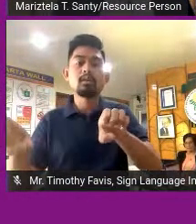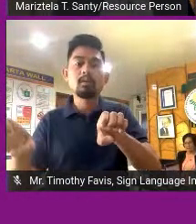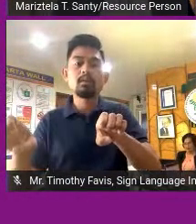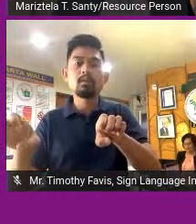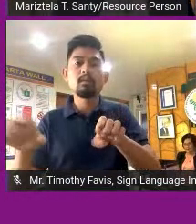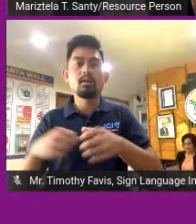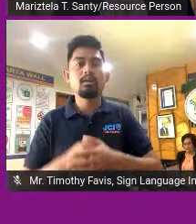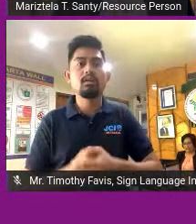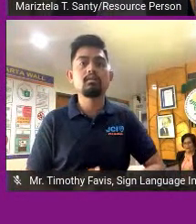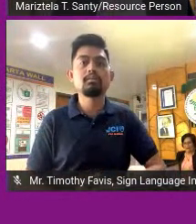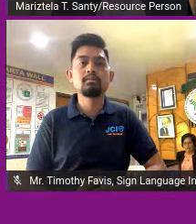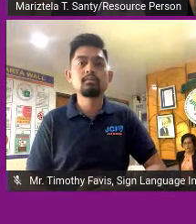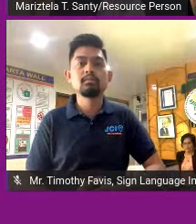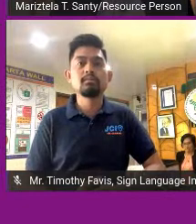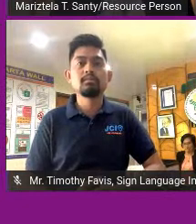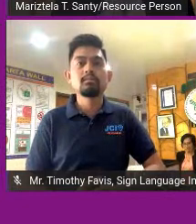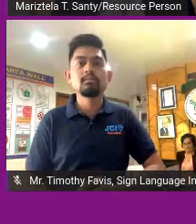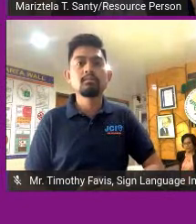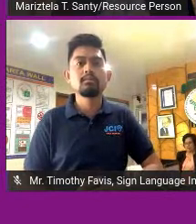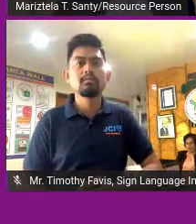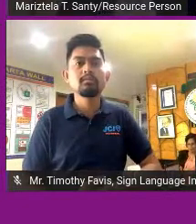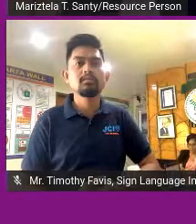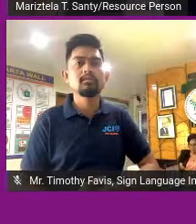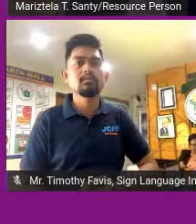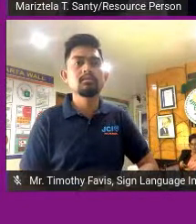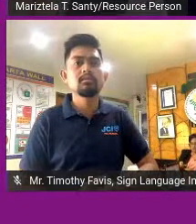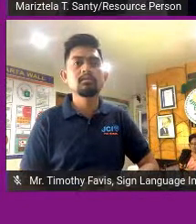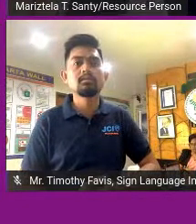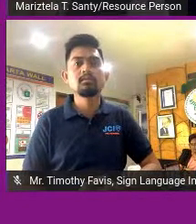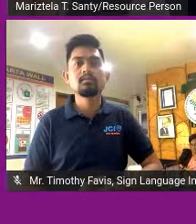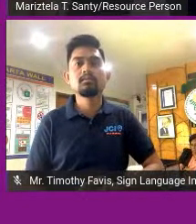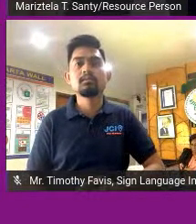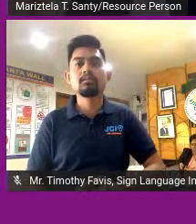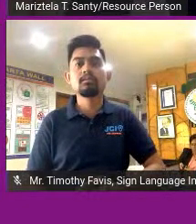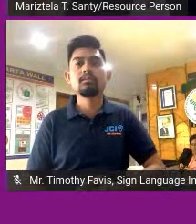at lalaki. Accepting sexual favors.